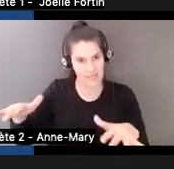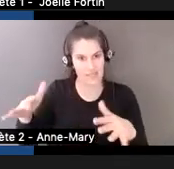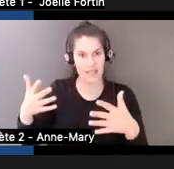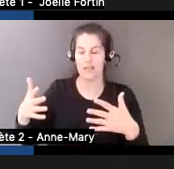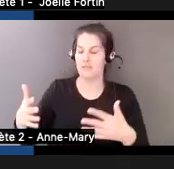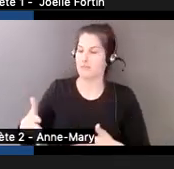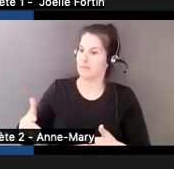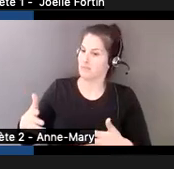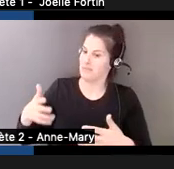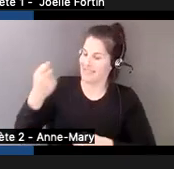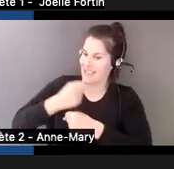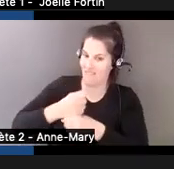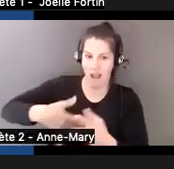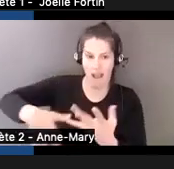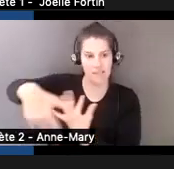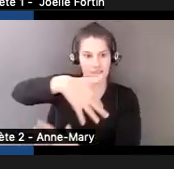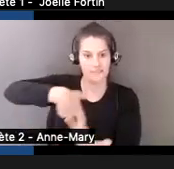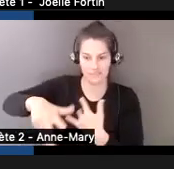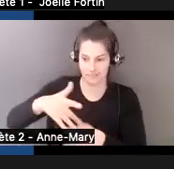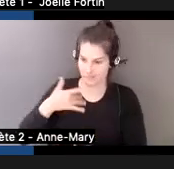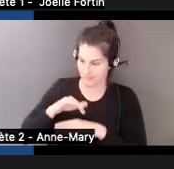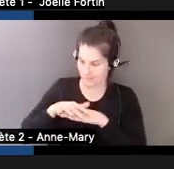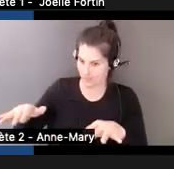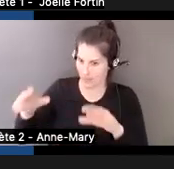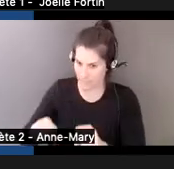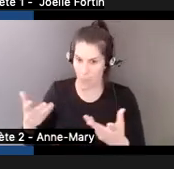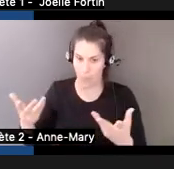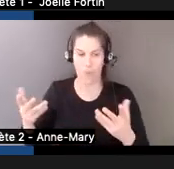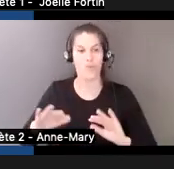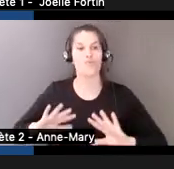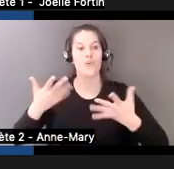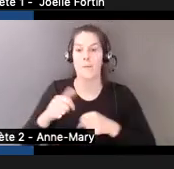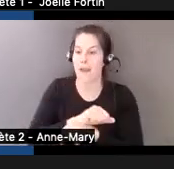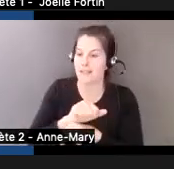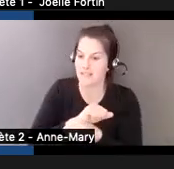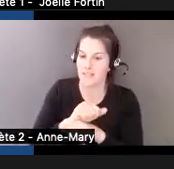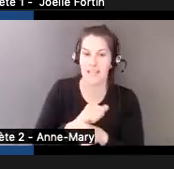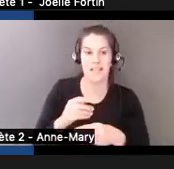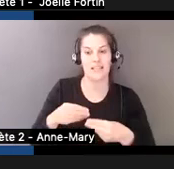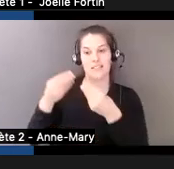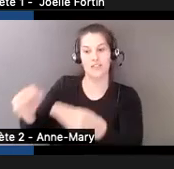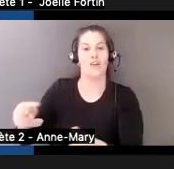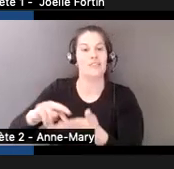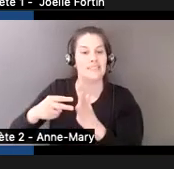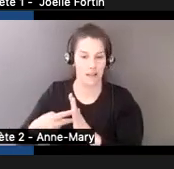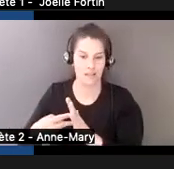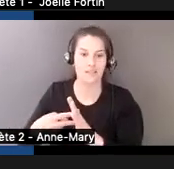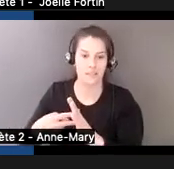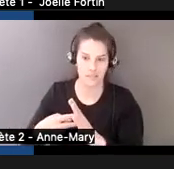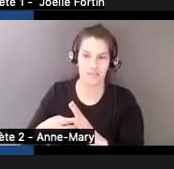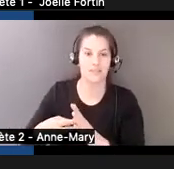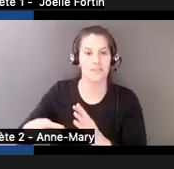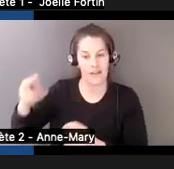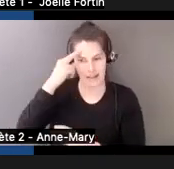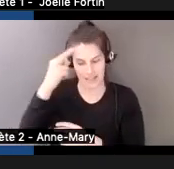vont dans les résidences au niveau comment utiliser des activités porteuses de sens. Parce que souvent, les proches aidants sont